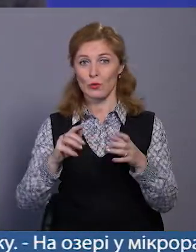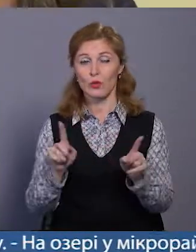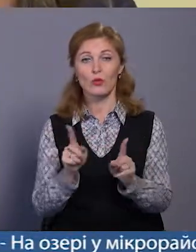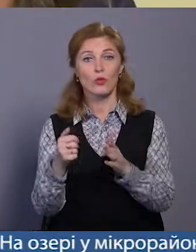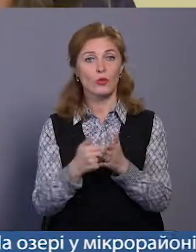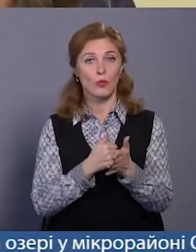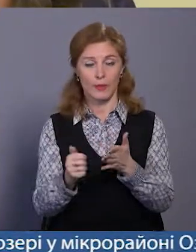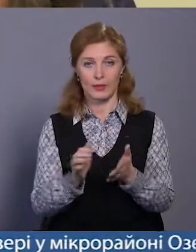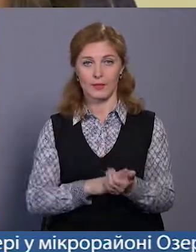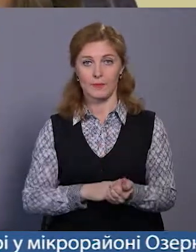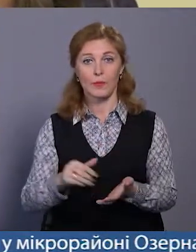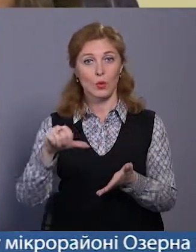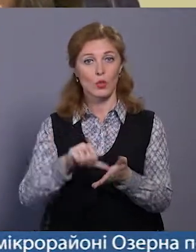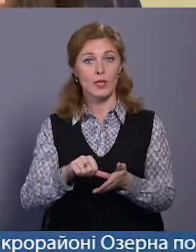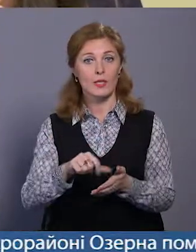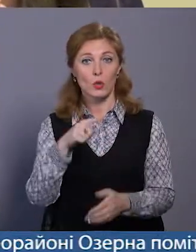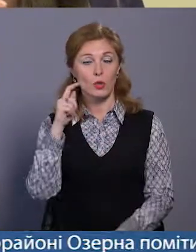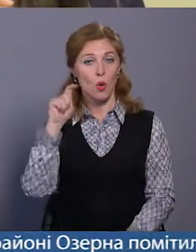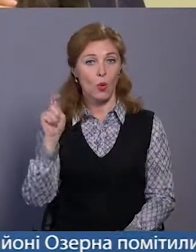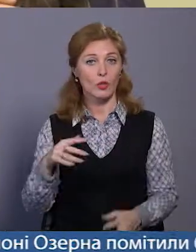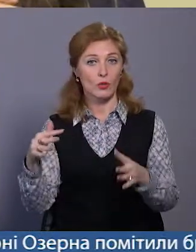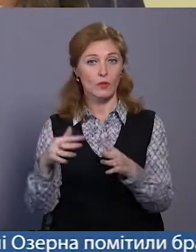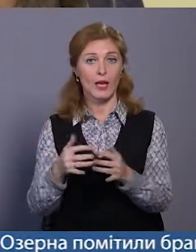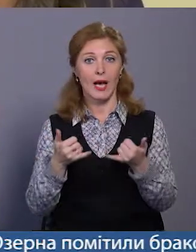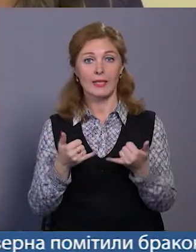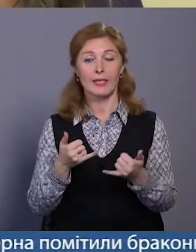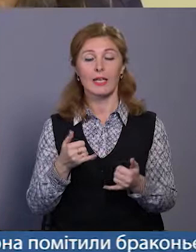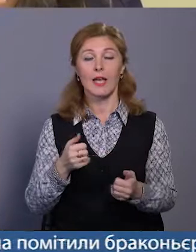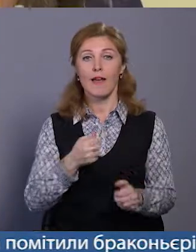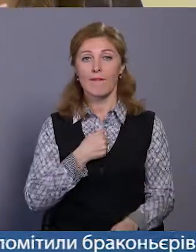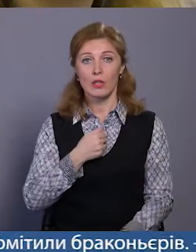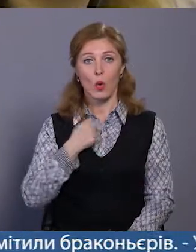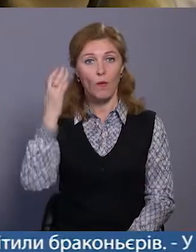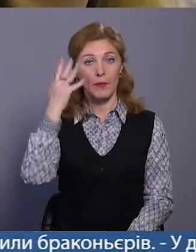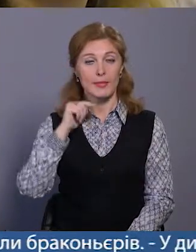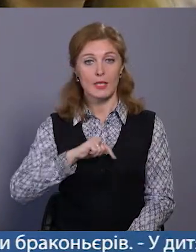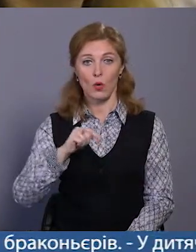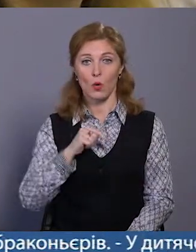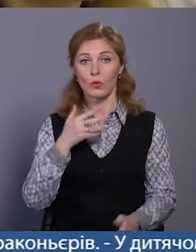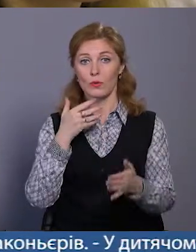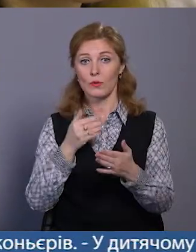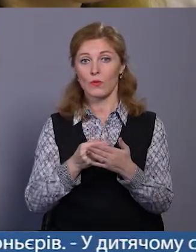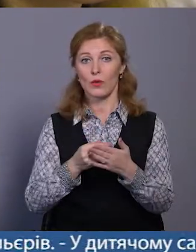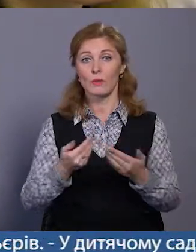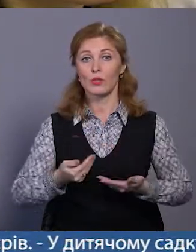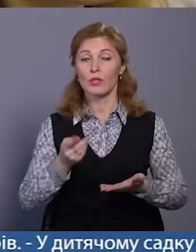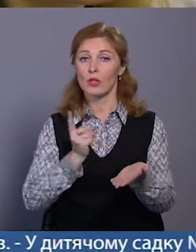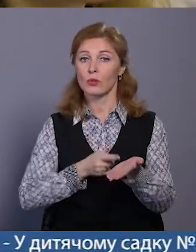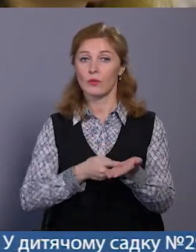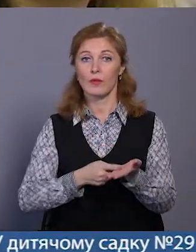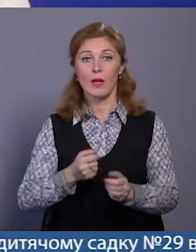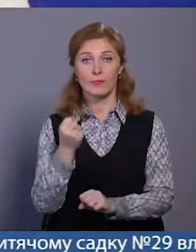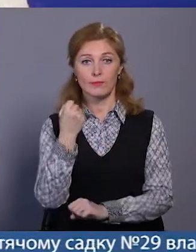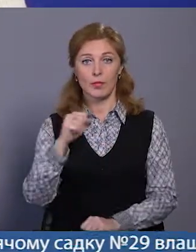добитися. Учасник російсько-української війни, а нині військовий психолог Олександр Дармороз власним життям довів – перемагають сильні